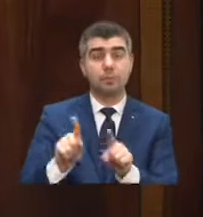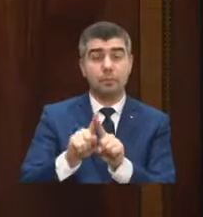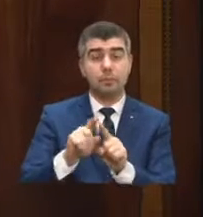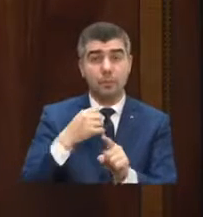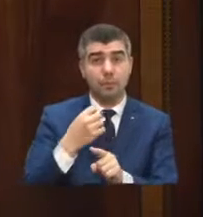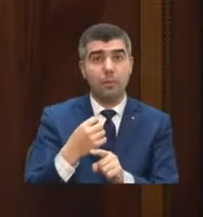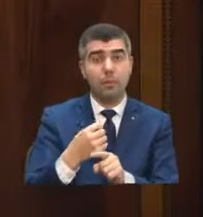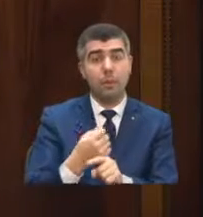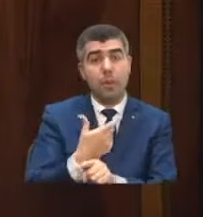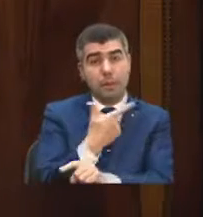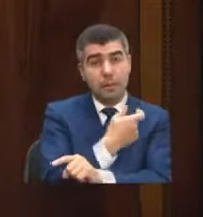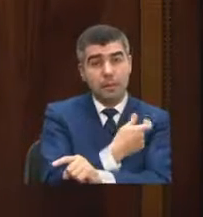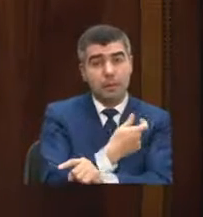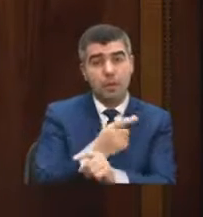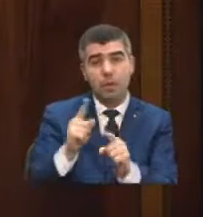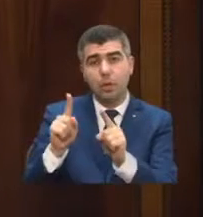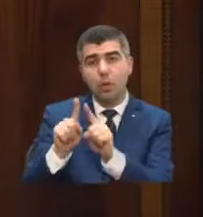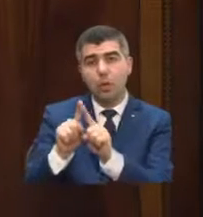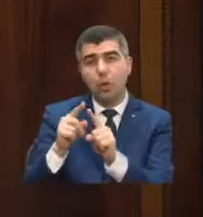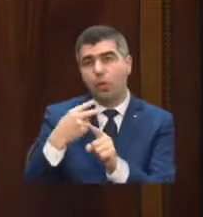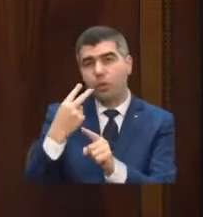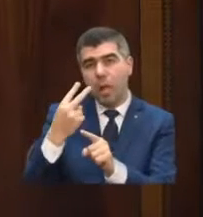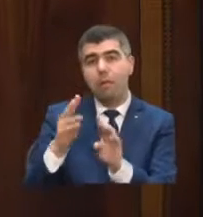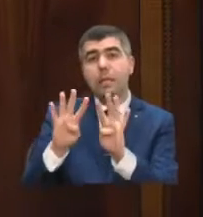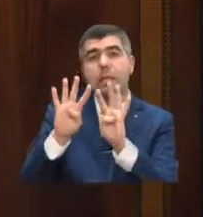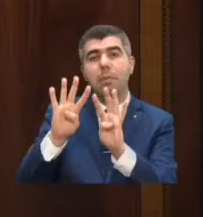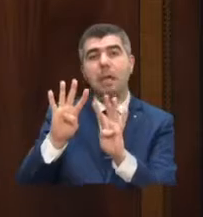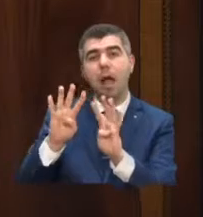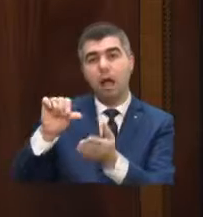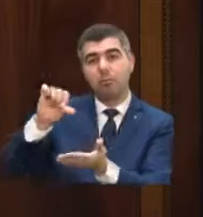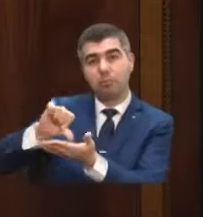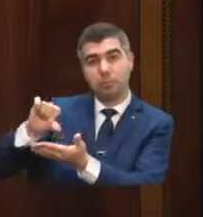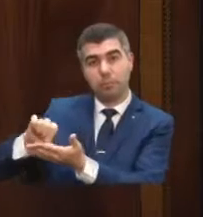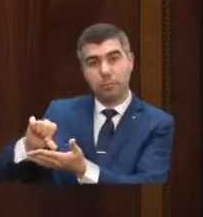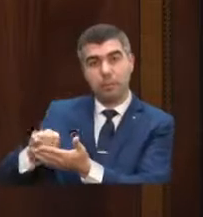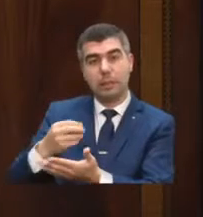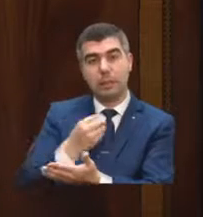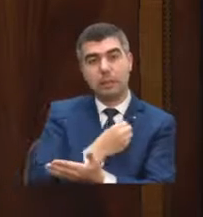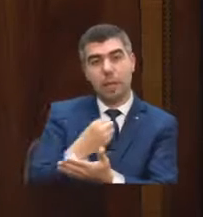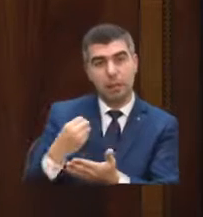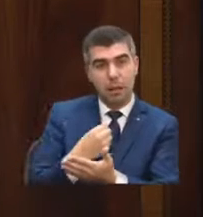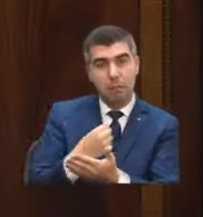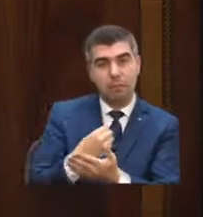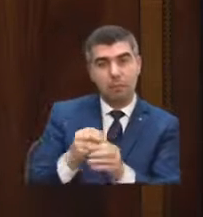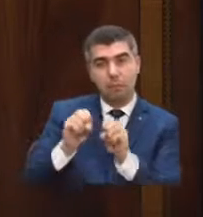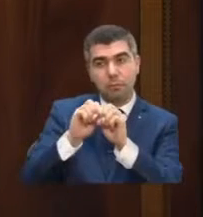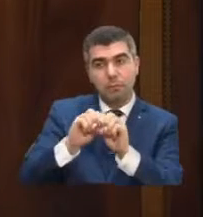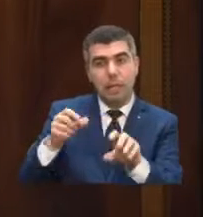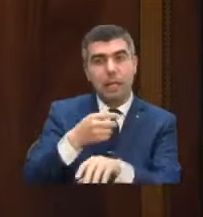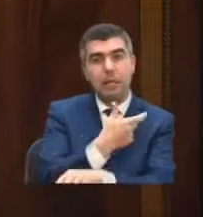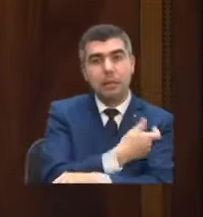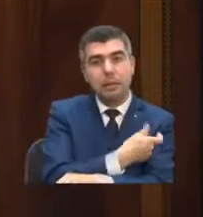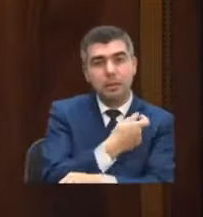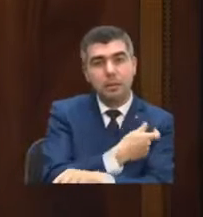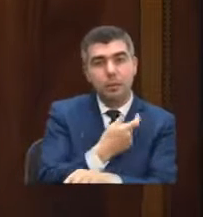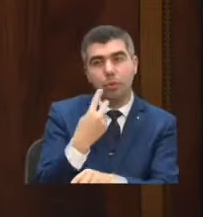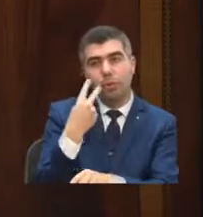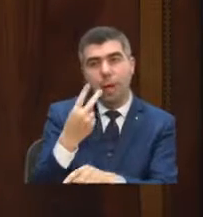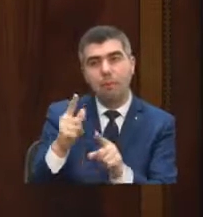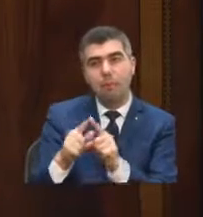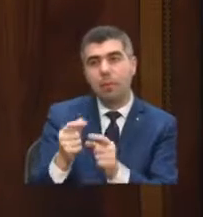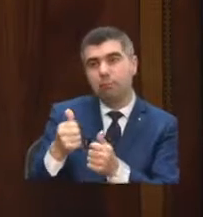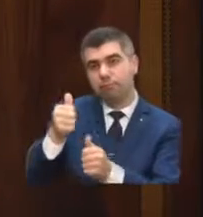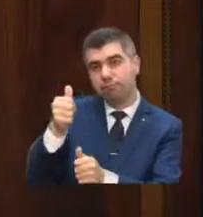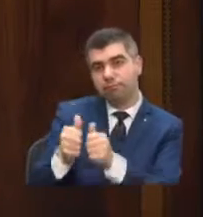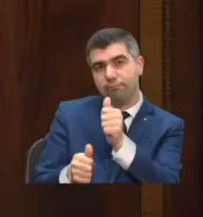كنديروه فيروسي باش كنعرفوا النوع، كنديروه في 8 المراكز في 8 المستشفيات وشبكه ديال العيادات الطبيه اللي